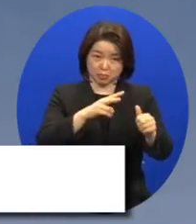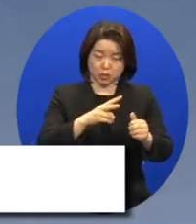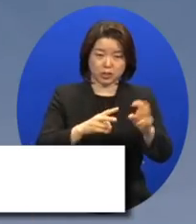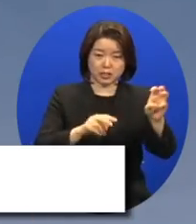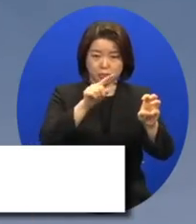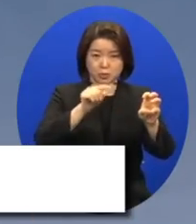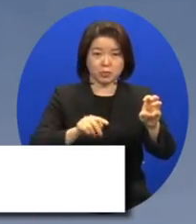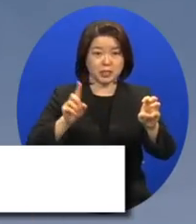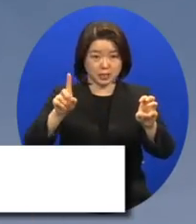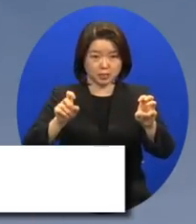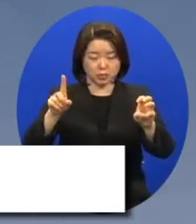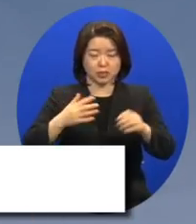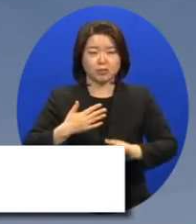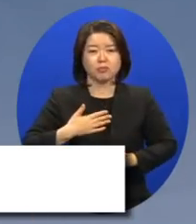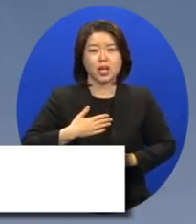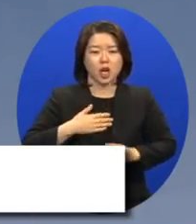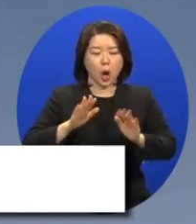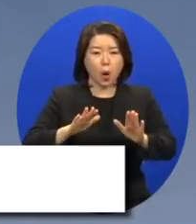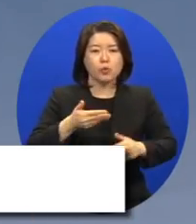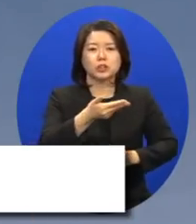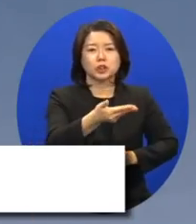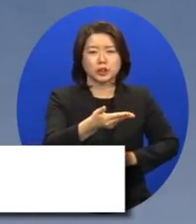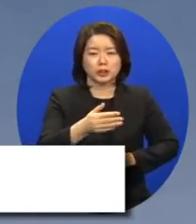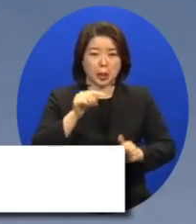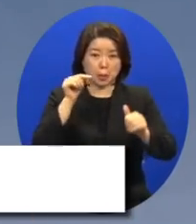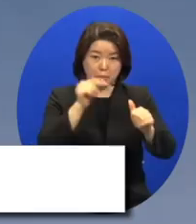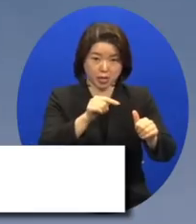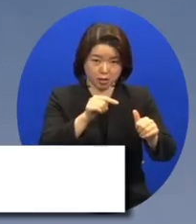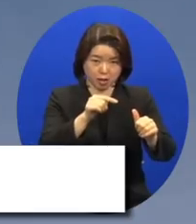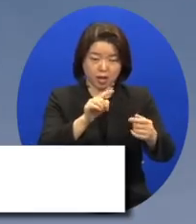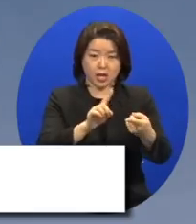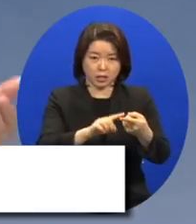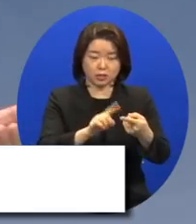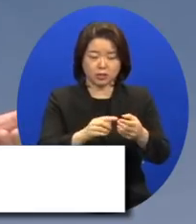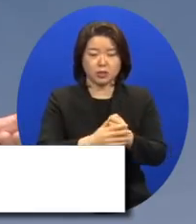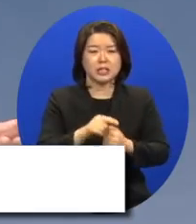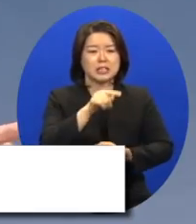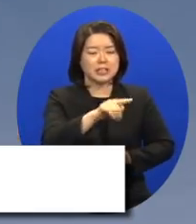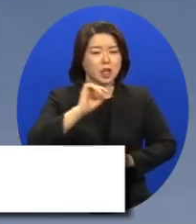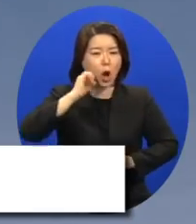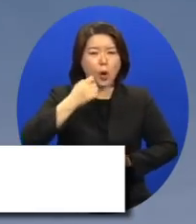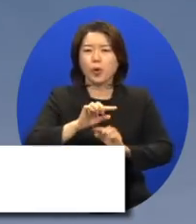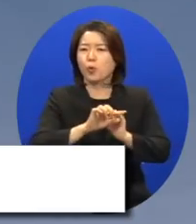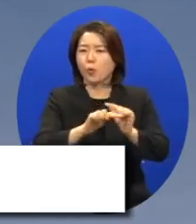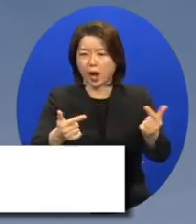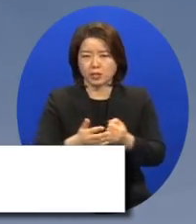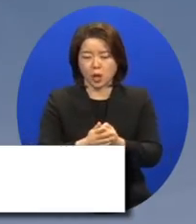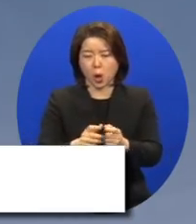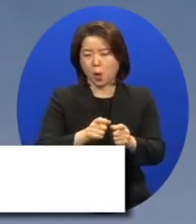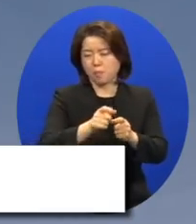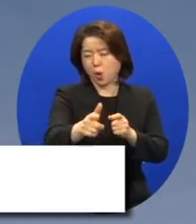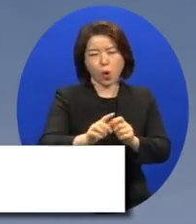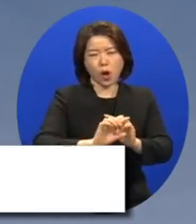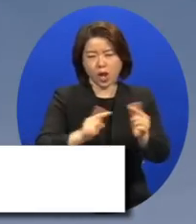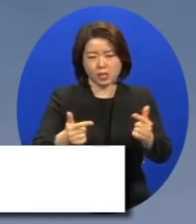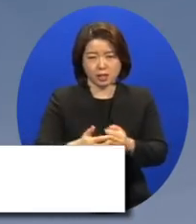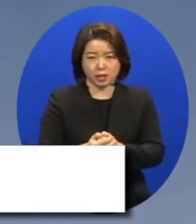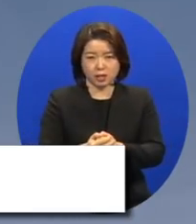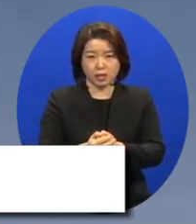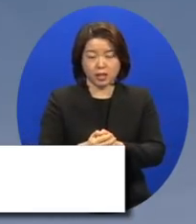내가 오늘 내게 명령한 이 명령은 네게 어려운 것이 아니요 먼 것도 아니라